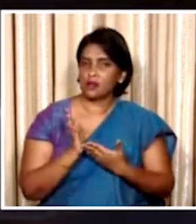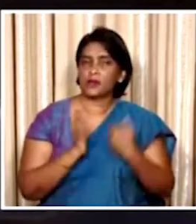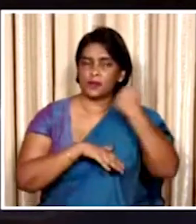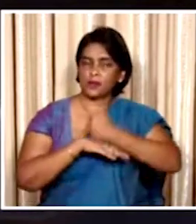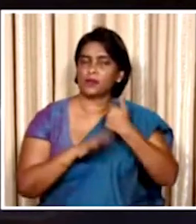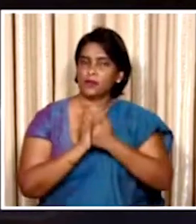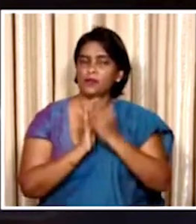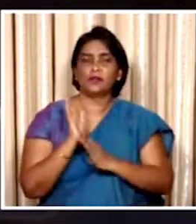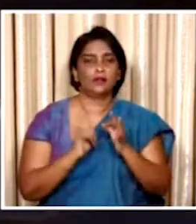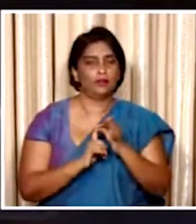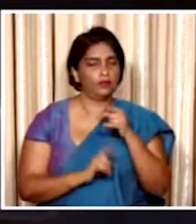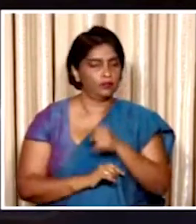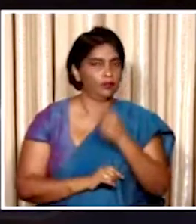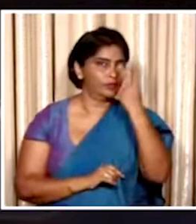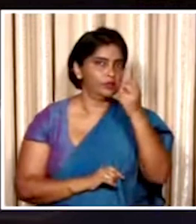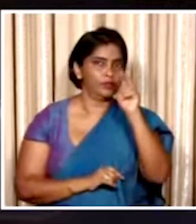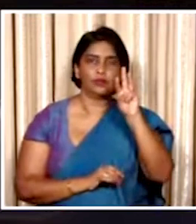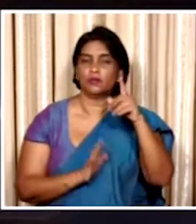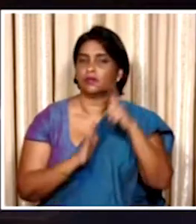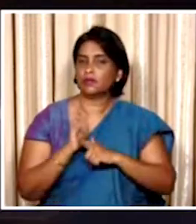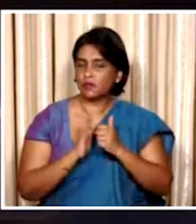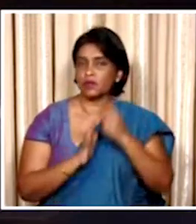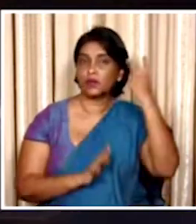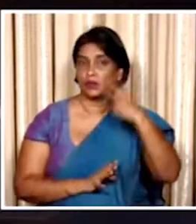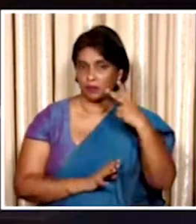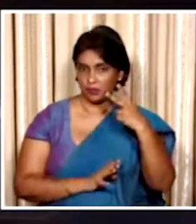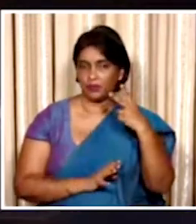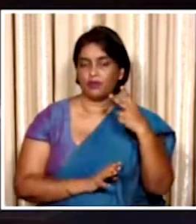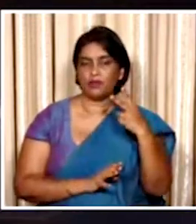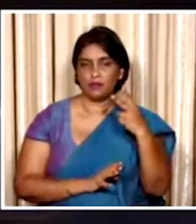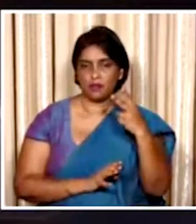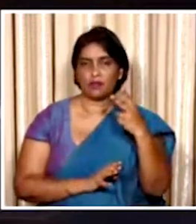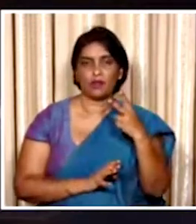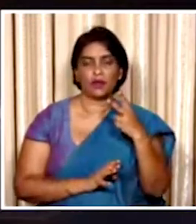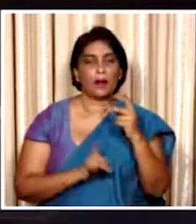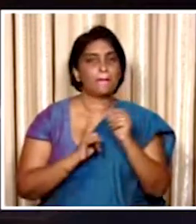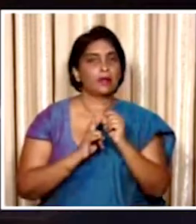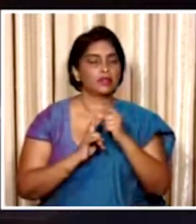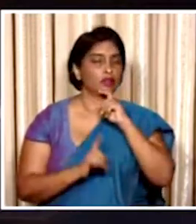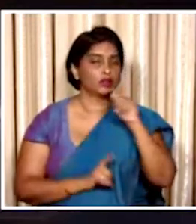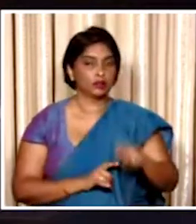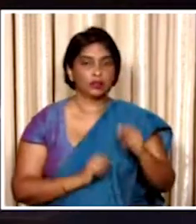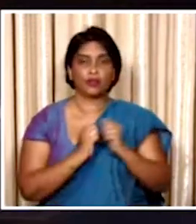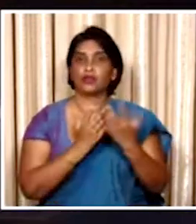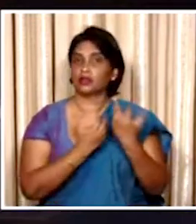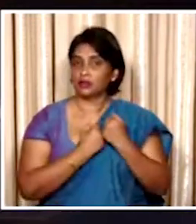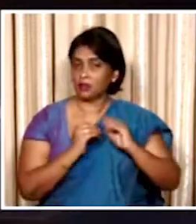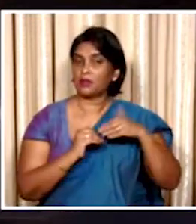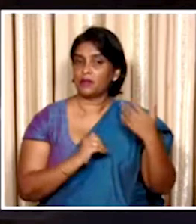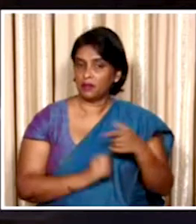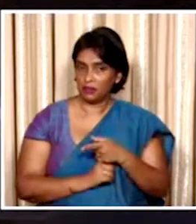මුලාසන අරුඩ මන්ත්‍රීතුමනි 2023 ජනවාරි මාසේ දෙවනිදා ප්‍රසන්න අල්විස් විනිශ්චයකාරතුමා වැඩ බාරගත්තට